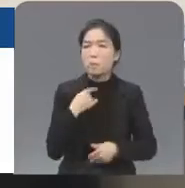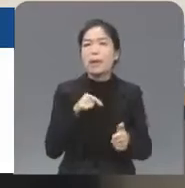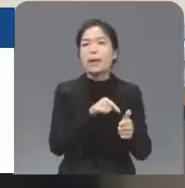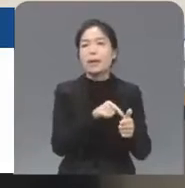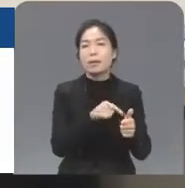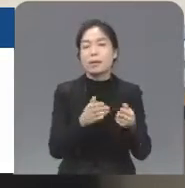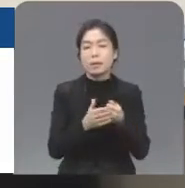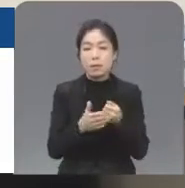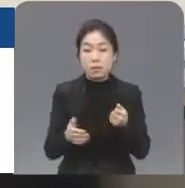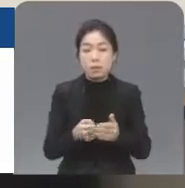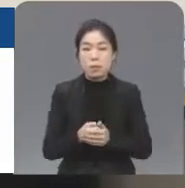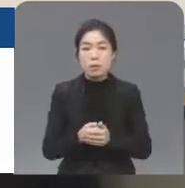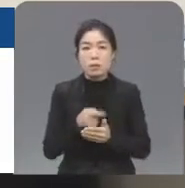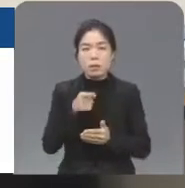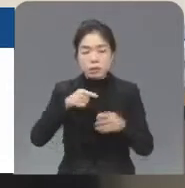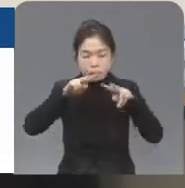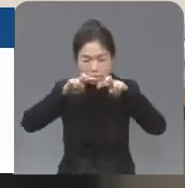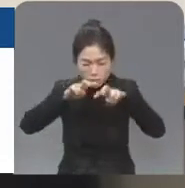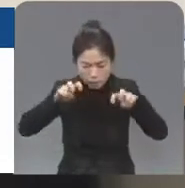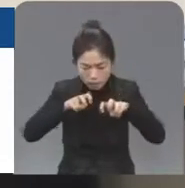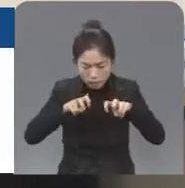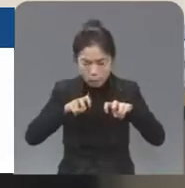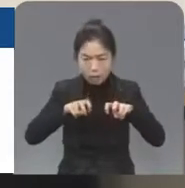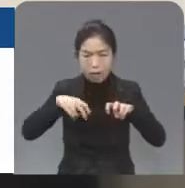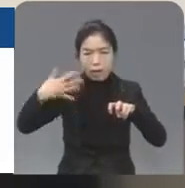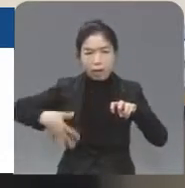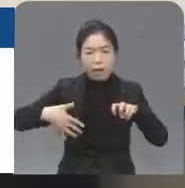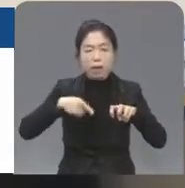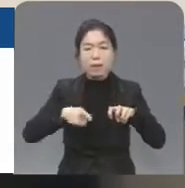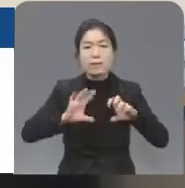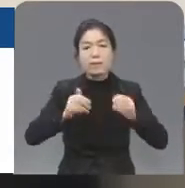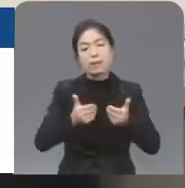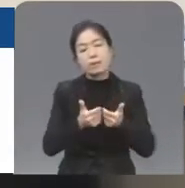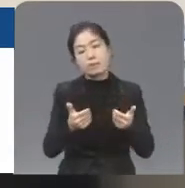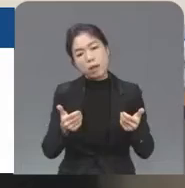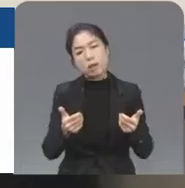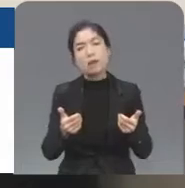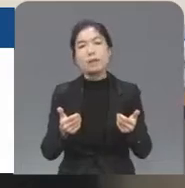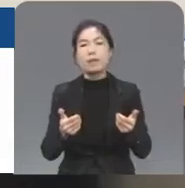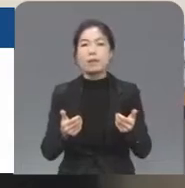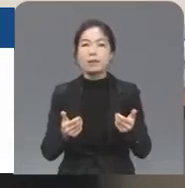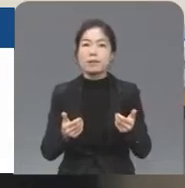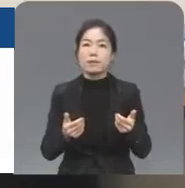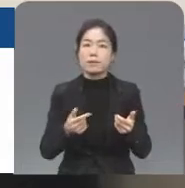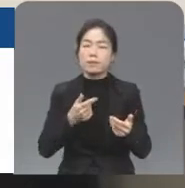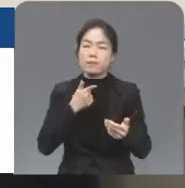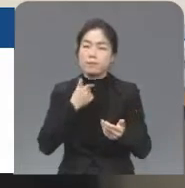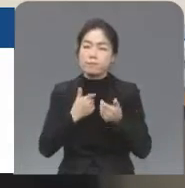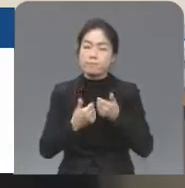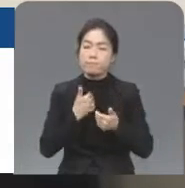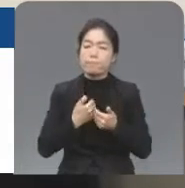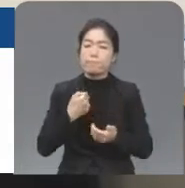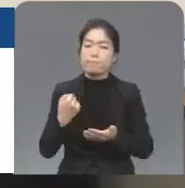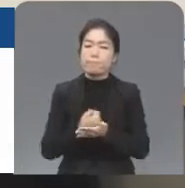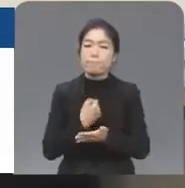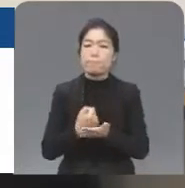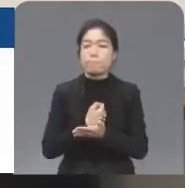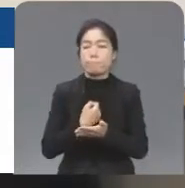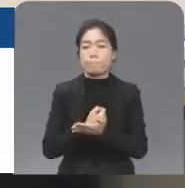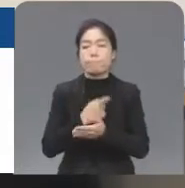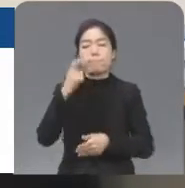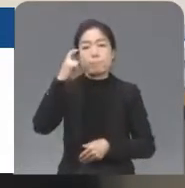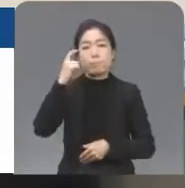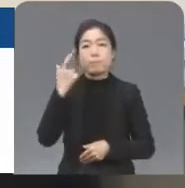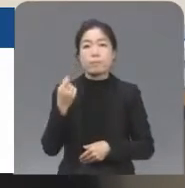사람이기 때문에 그 진상을 밝히지 않고 세상을 떴다는 점에 있어서는 매우